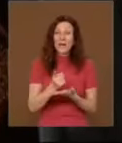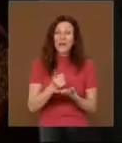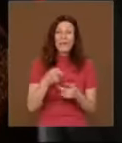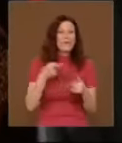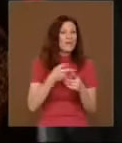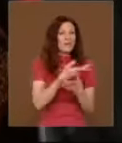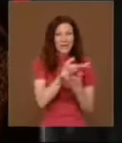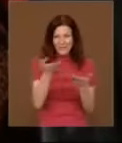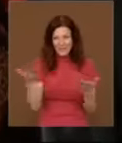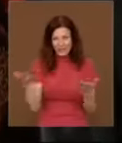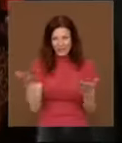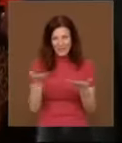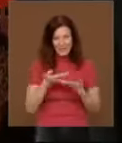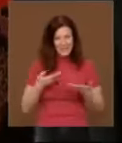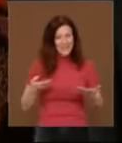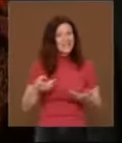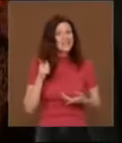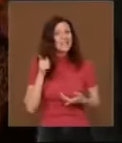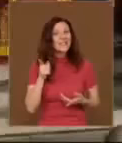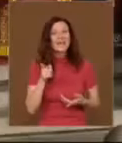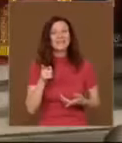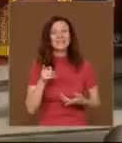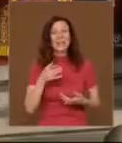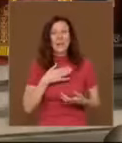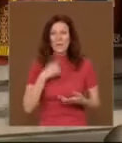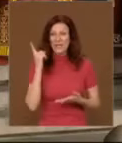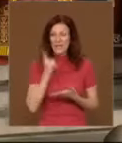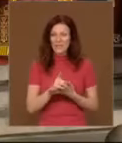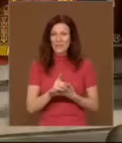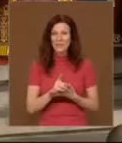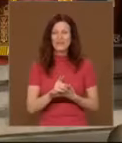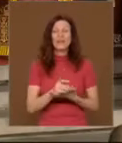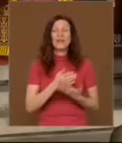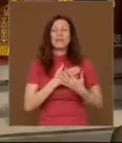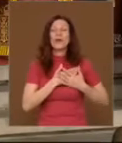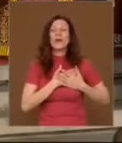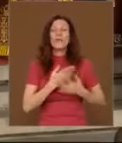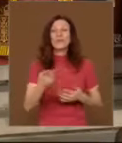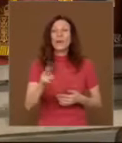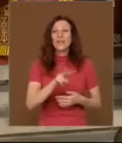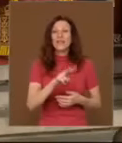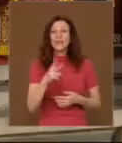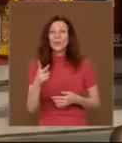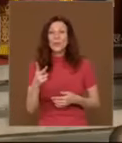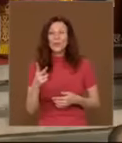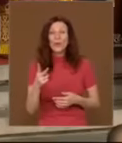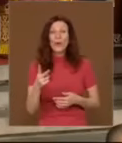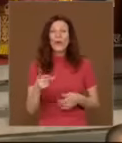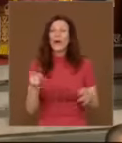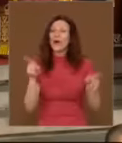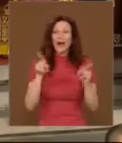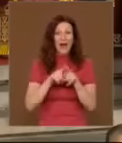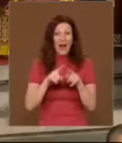към всички нас. Тази е моята заповед. Да любите един другиго,